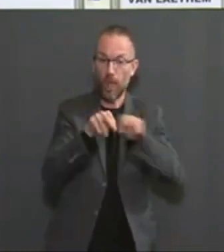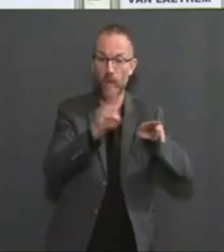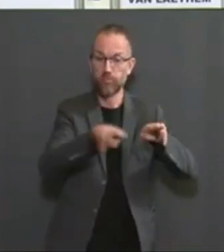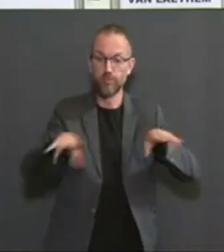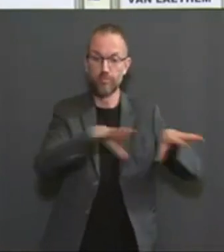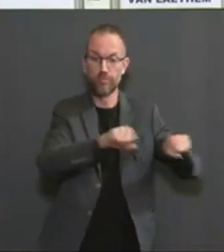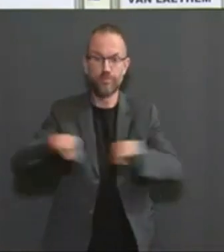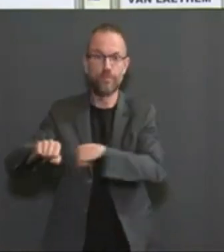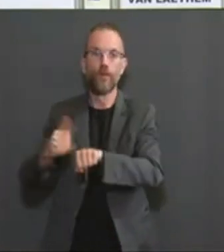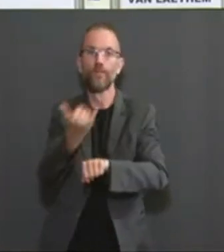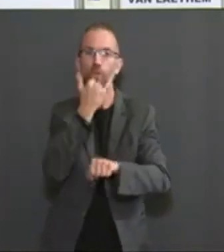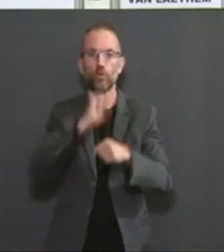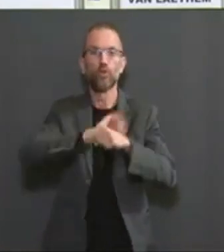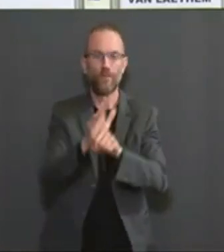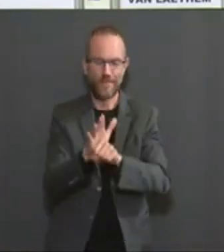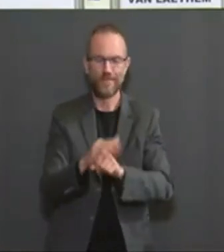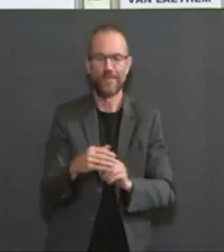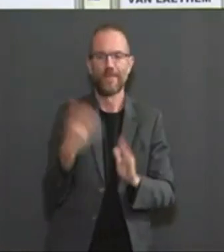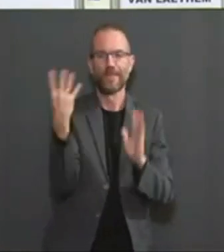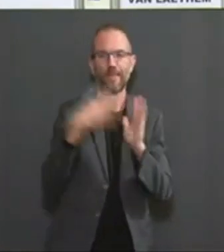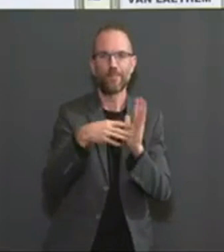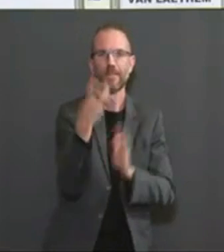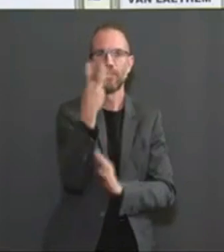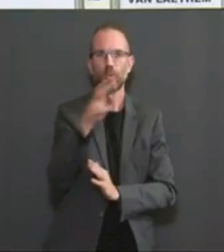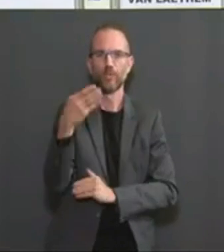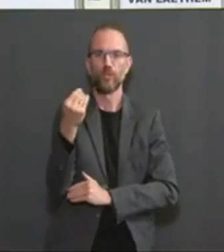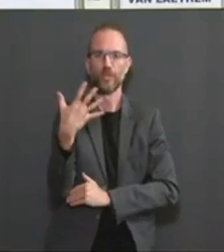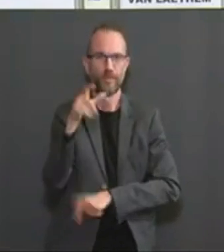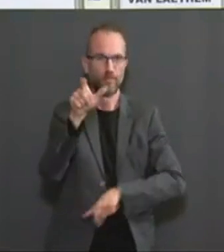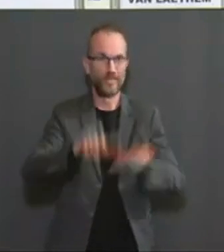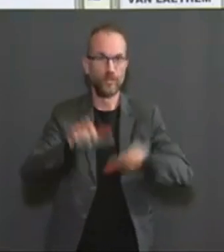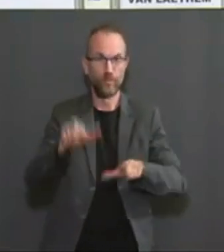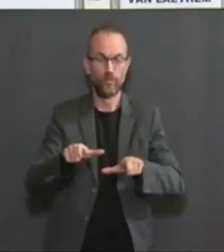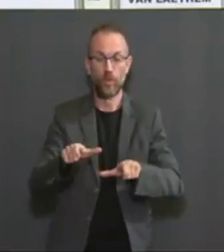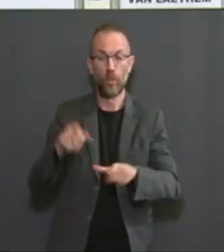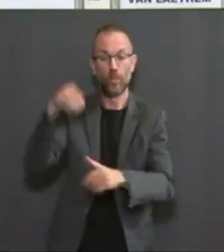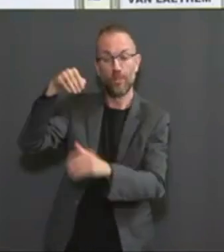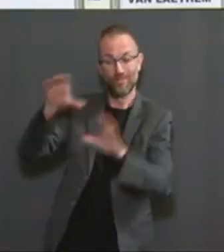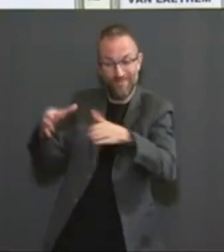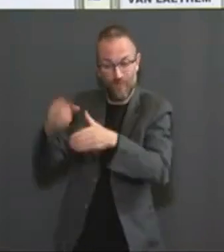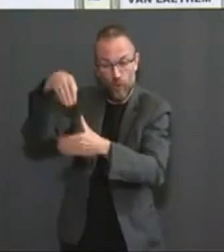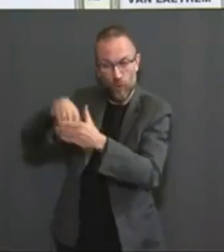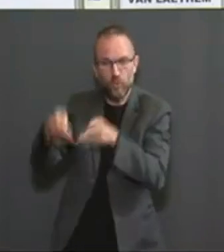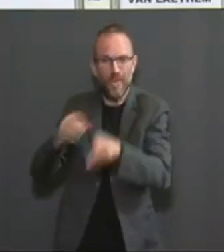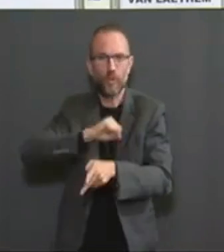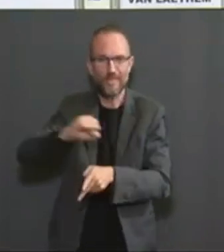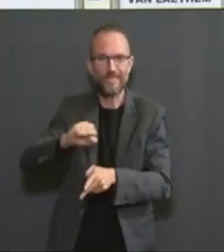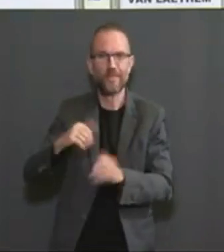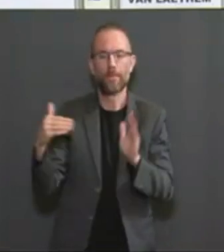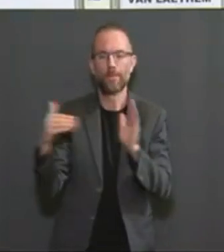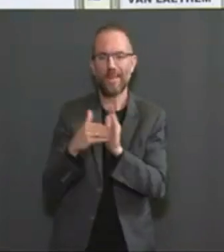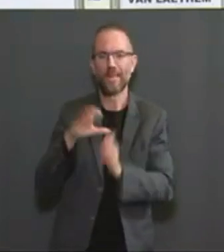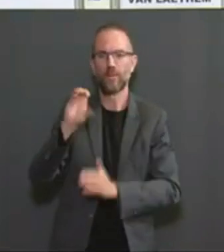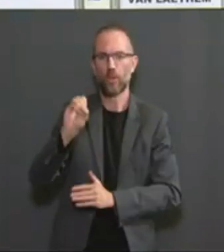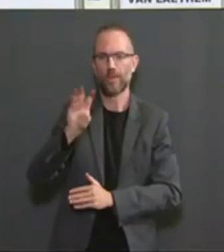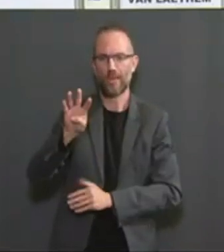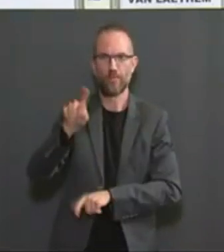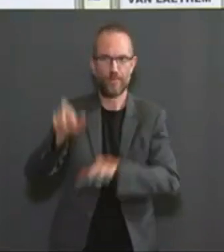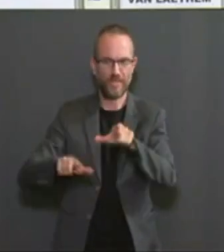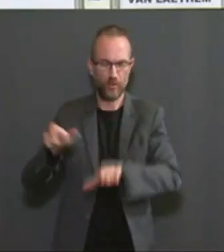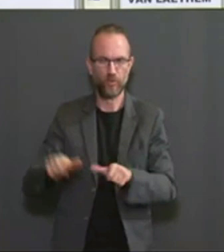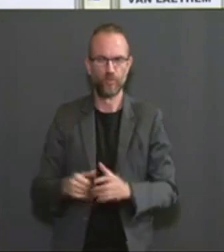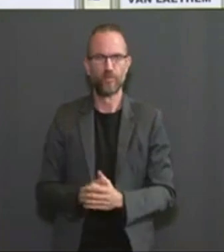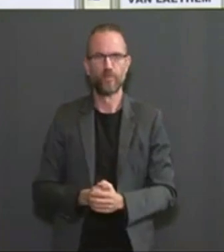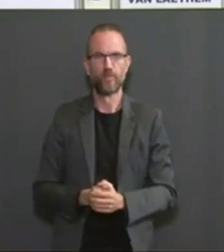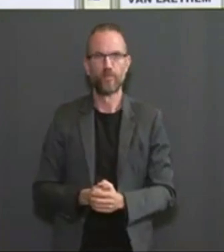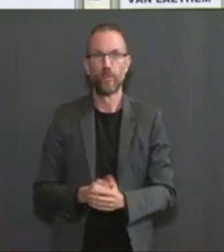4395 patients, dont 1034 le sont en soins intensifs. Beaucoup moins donc clairement que le pic que